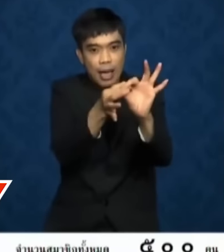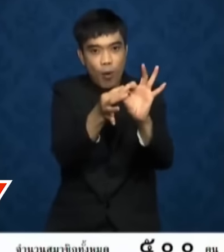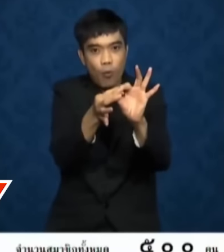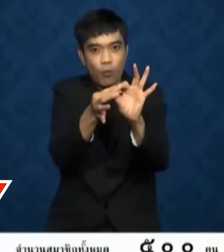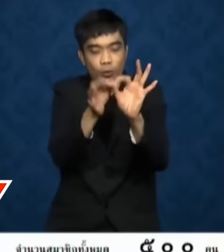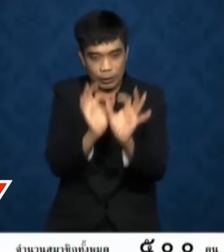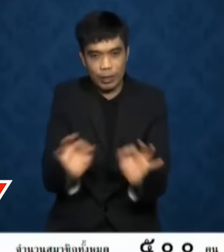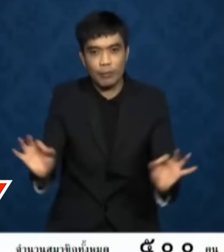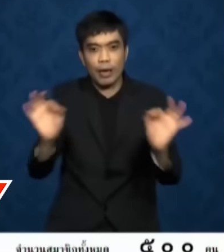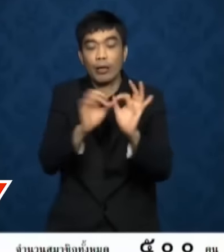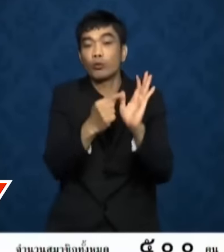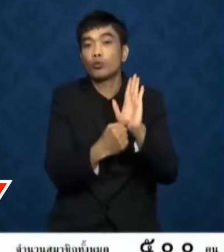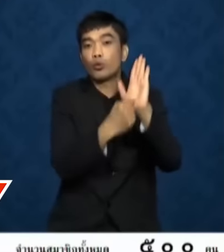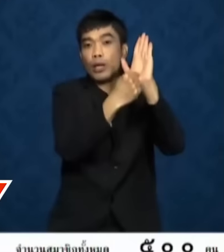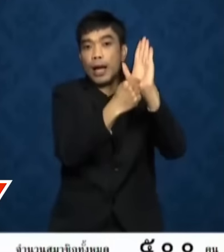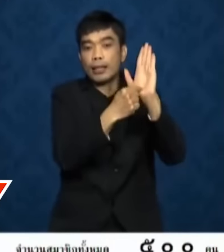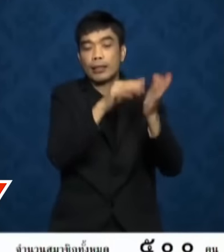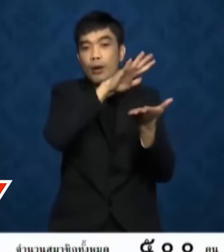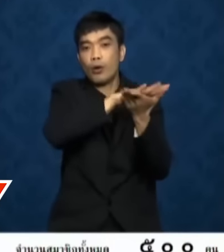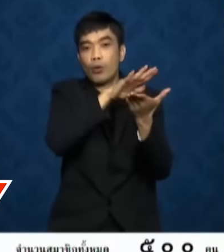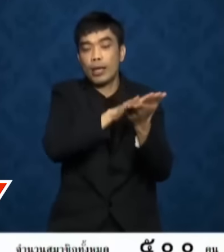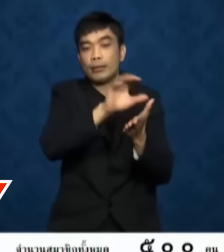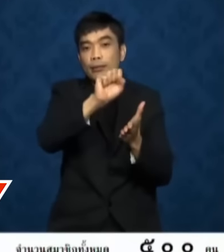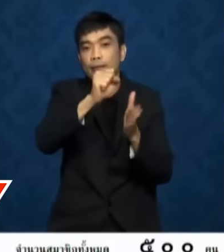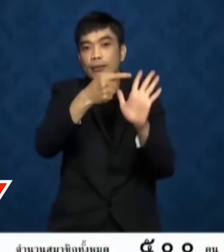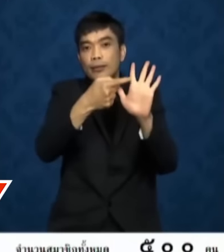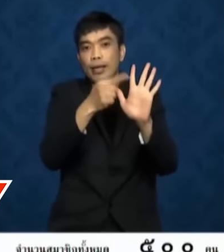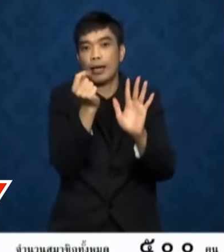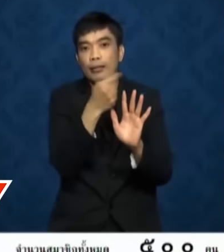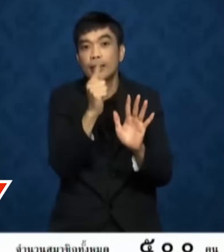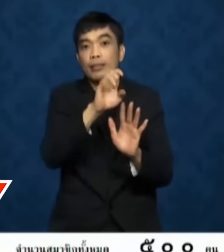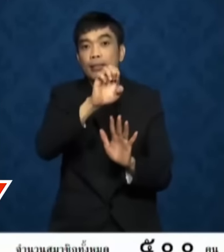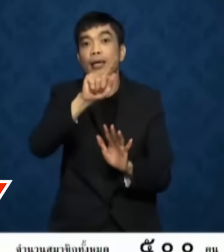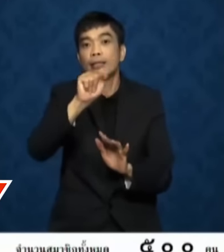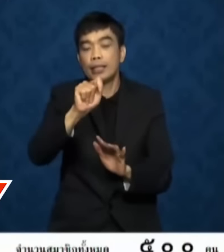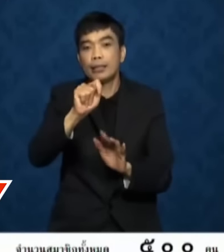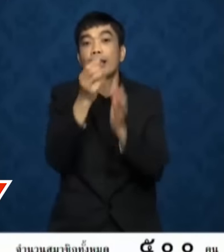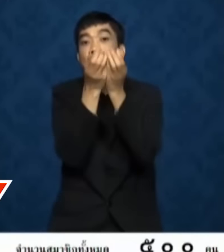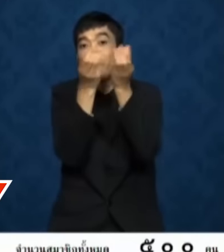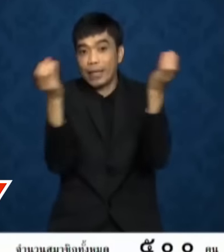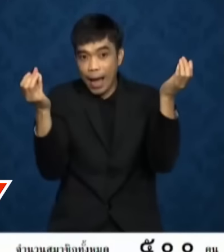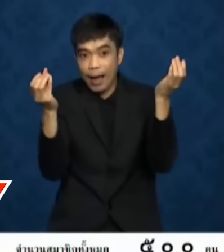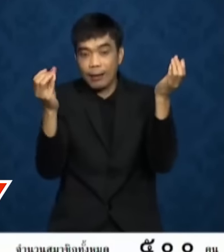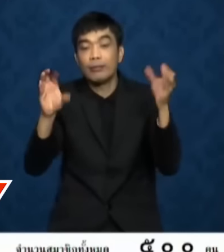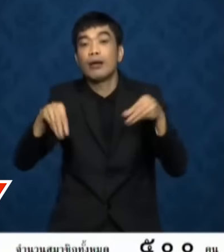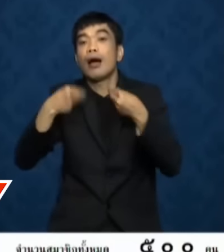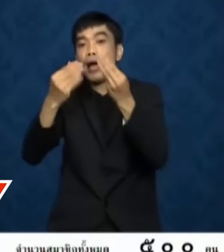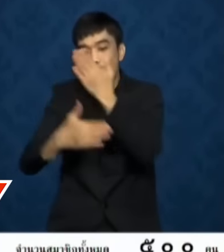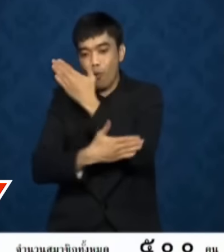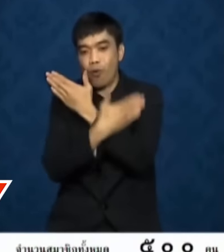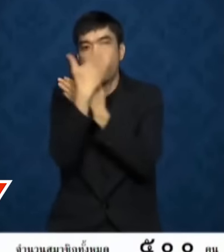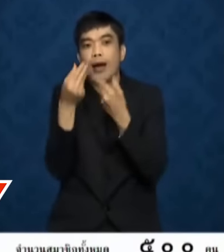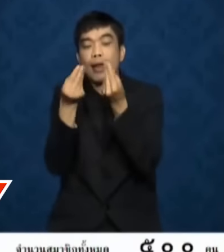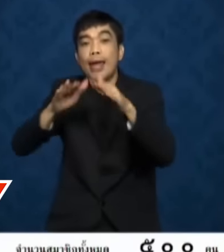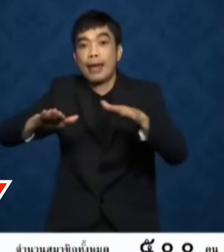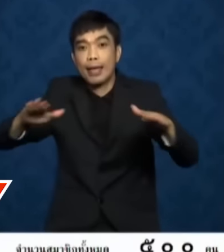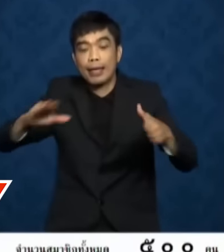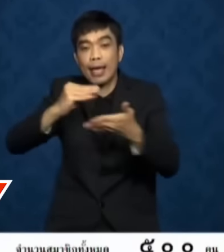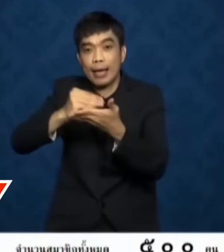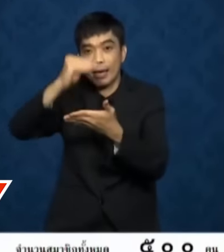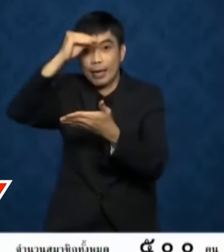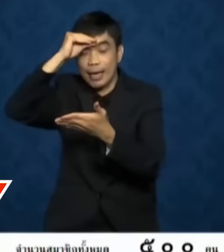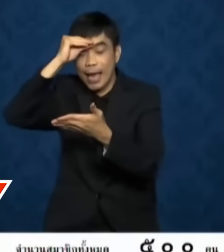สนใจครับท่านประธานก็คือที่โรงเรียนสาธิตธรรมศาสตร์ที่เปิดให้นักเรียนนั้นได้มีส่วนร่วมในการเขียนและออกเสียงประชามติรับรองธรร